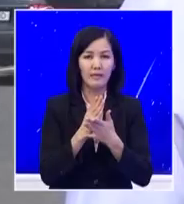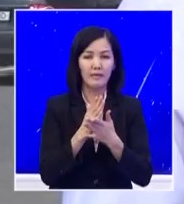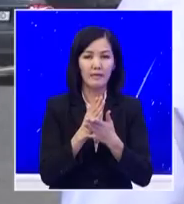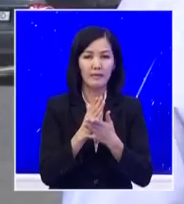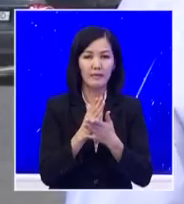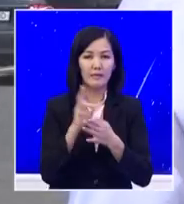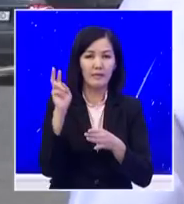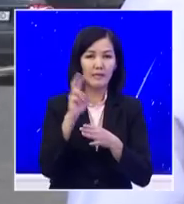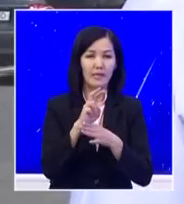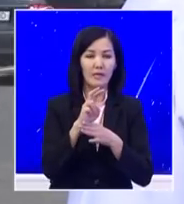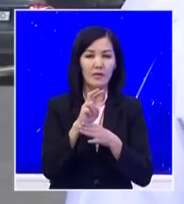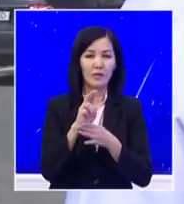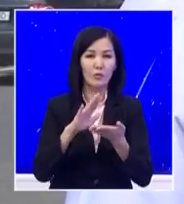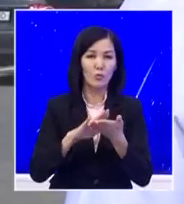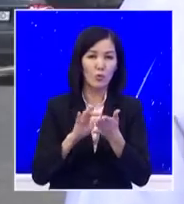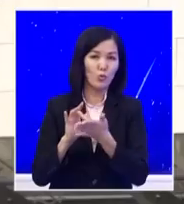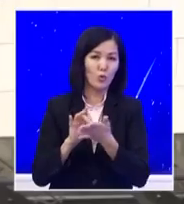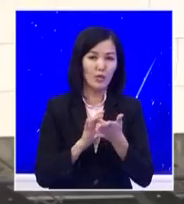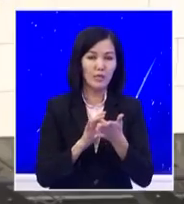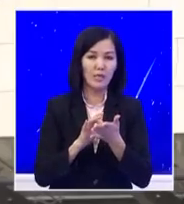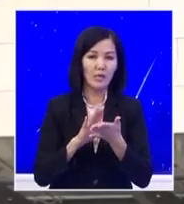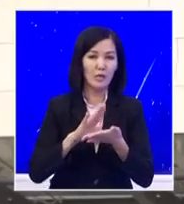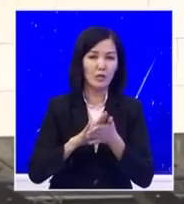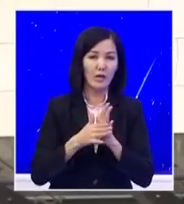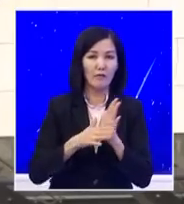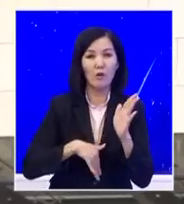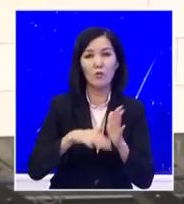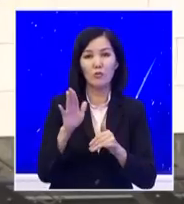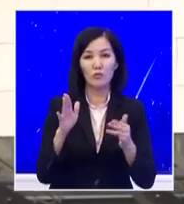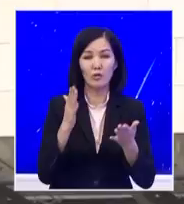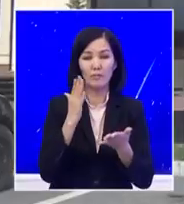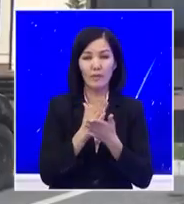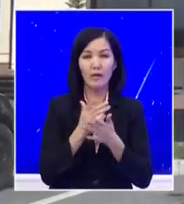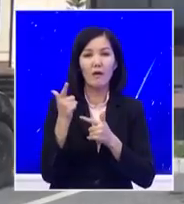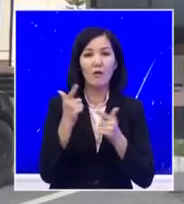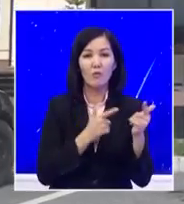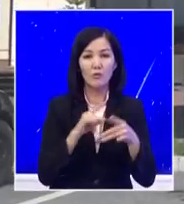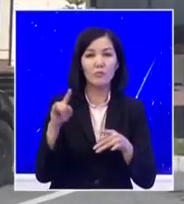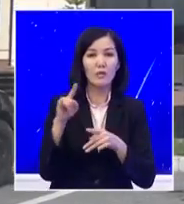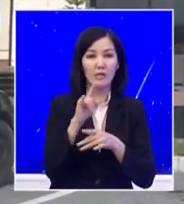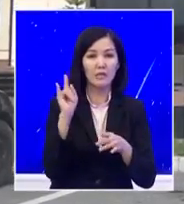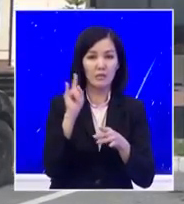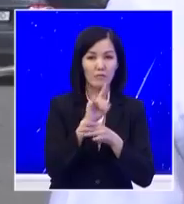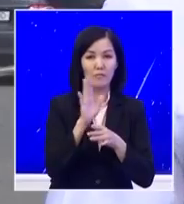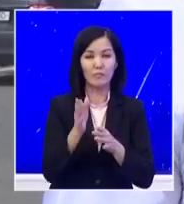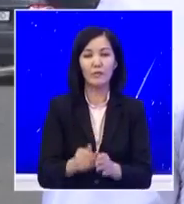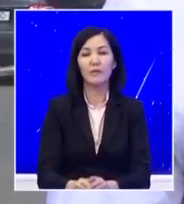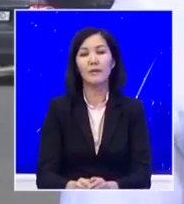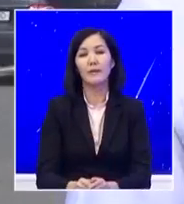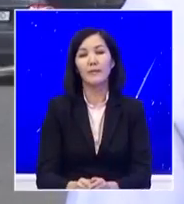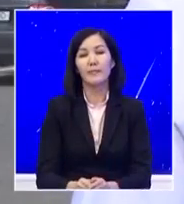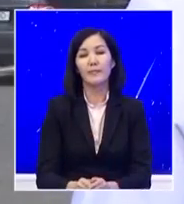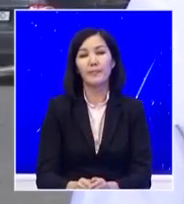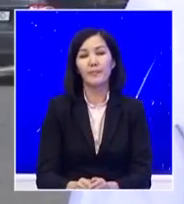Келіп кетер туристерге барлық жағдайлар жасалған. Бұйыртса тағы да қосымша рейстер қосыламыз деп үміттеніп отырмыз. Кейінгі мына